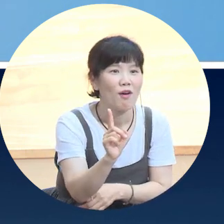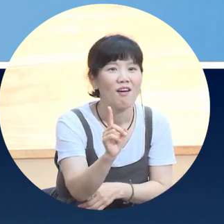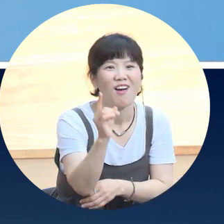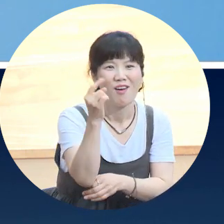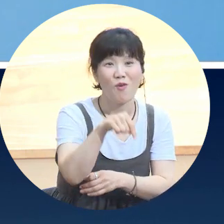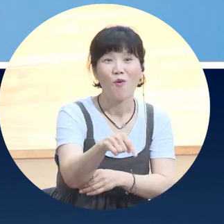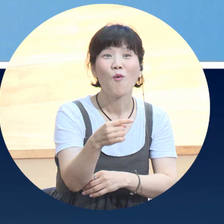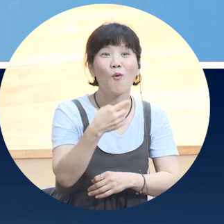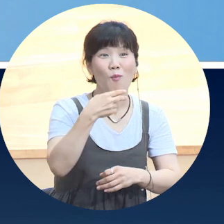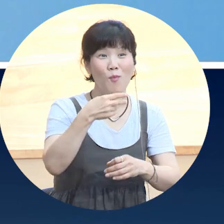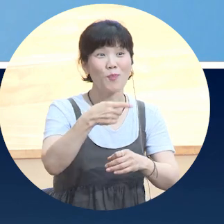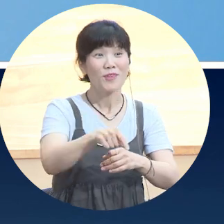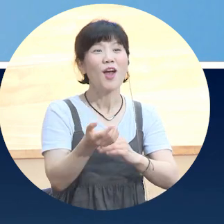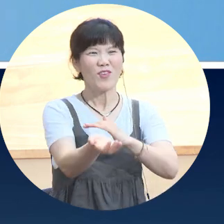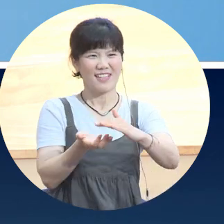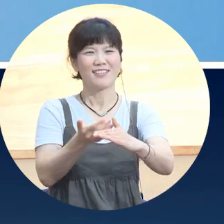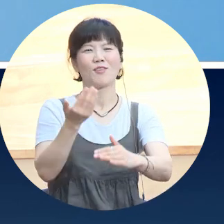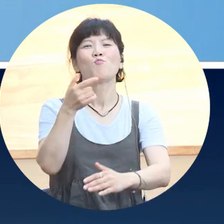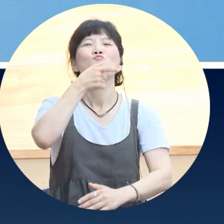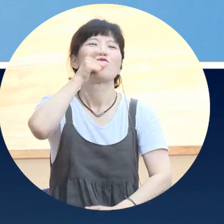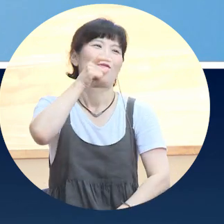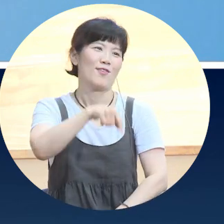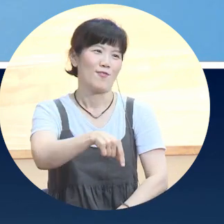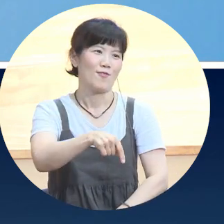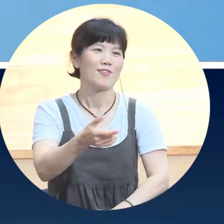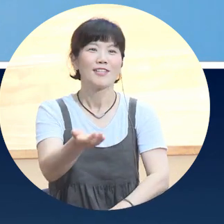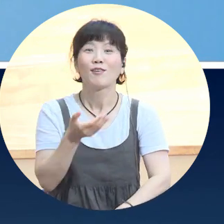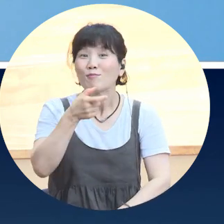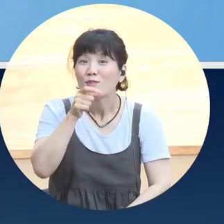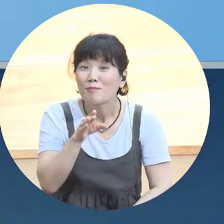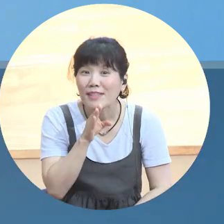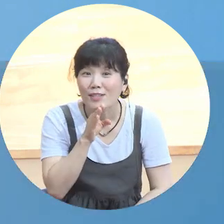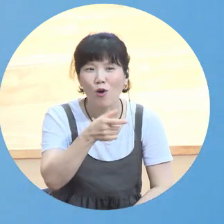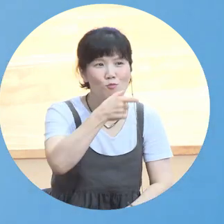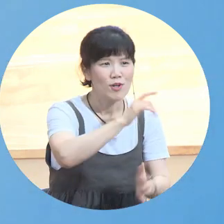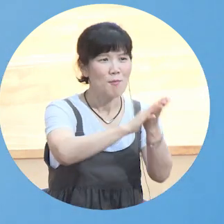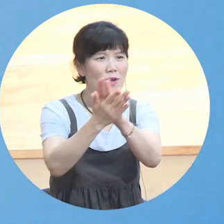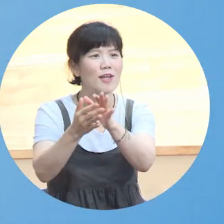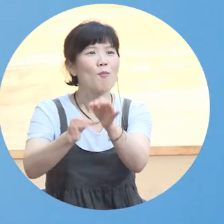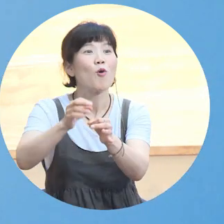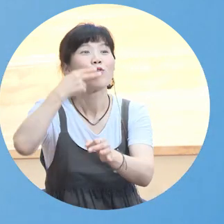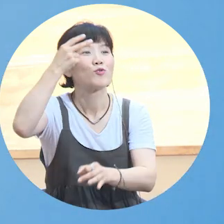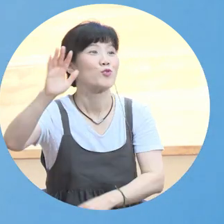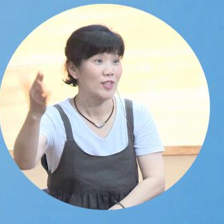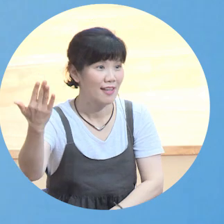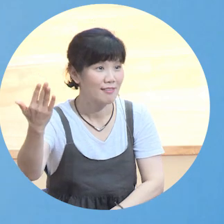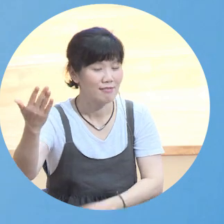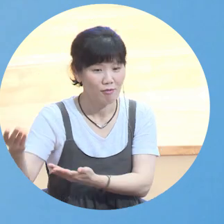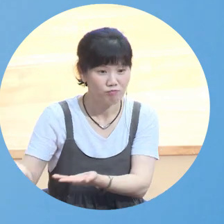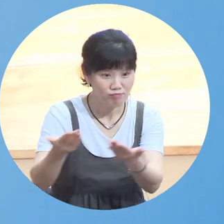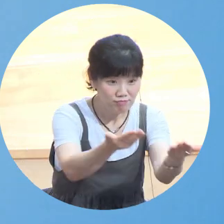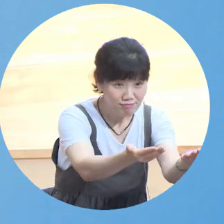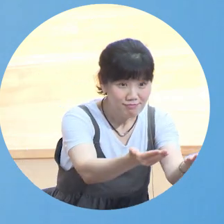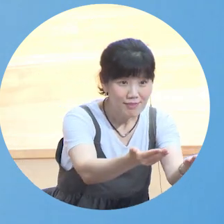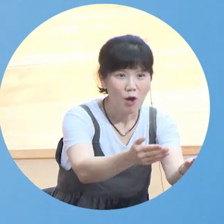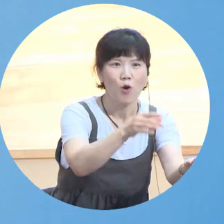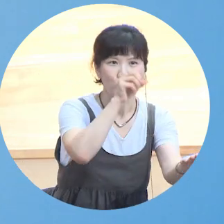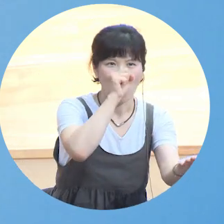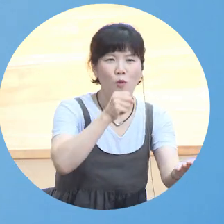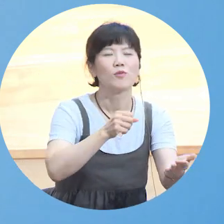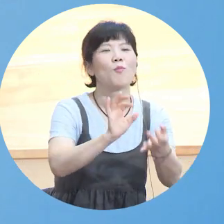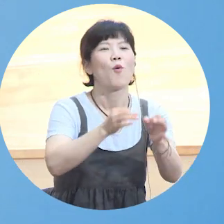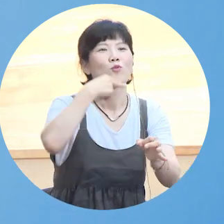우리 얻자 나요 물이 변하여 포도주 는거 갖다 줬더니 좋은 보 돈다고